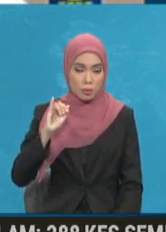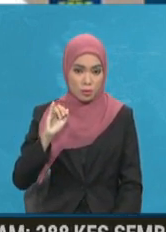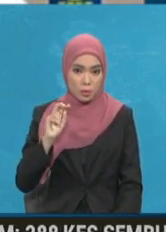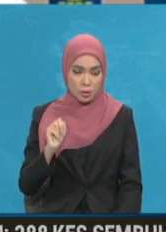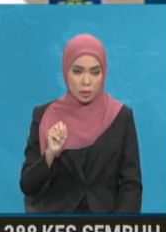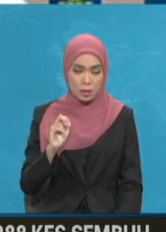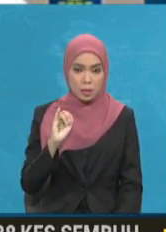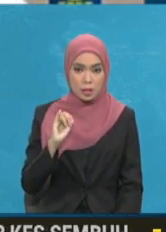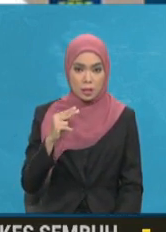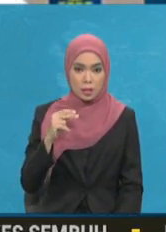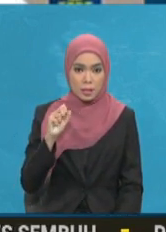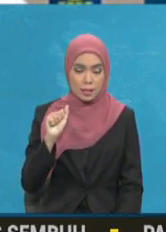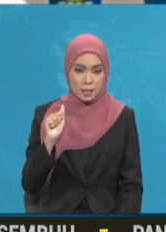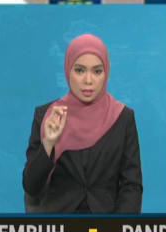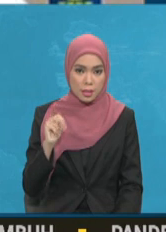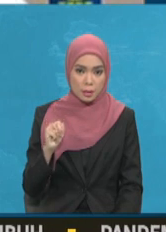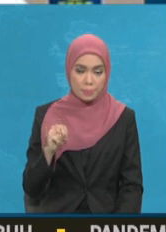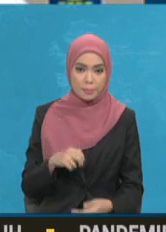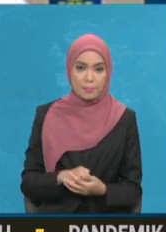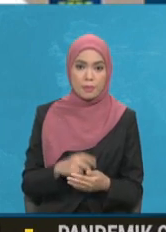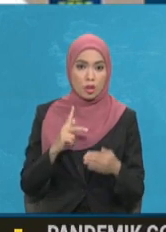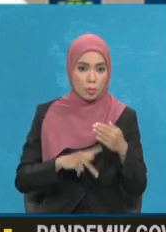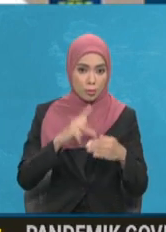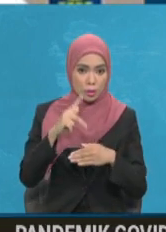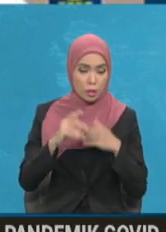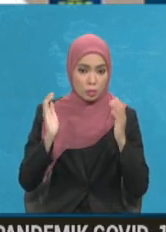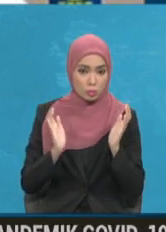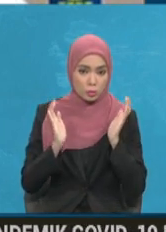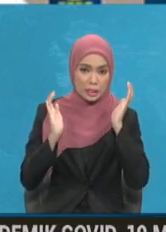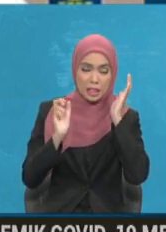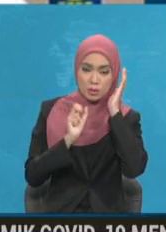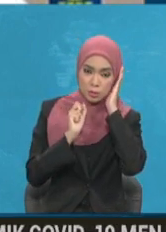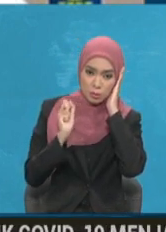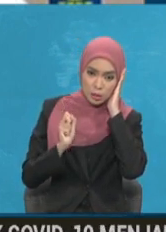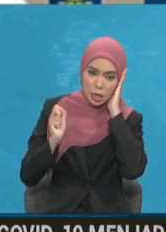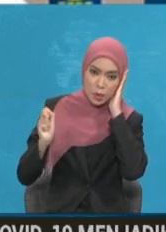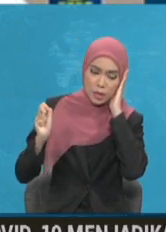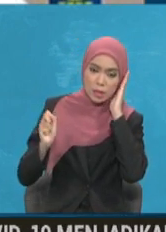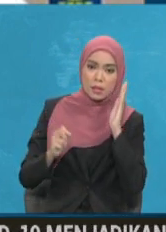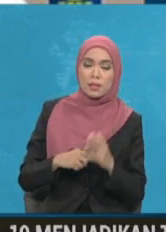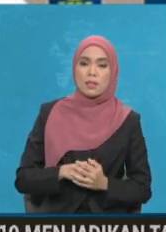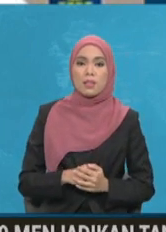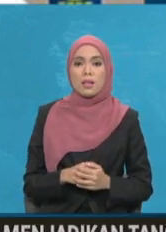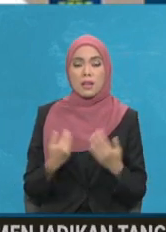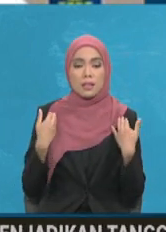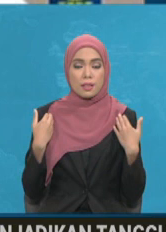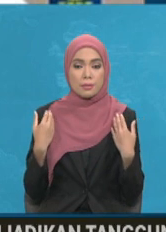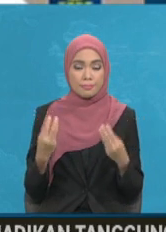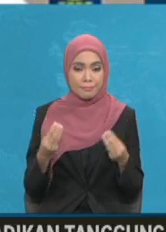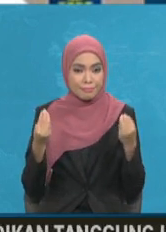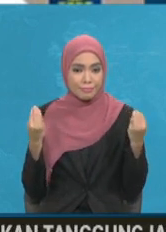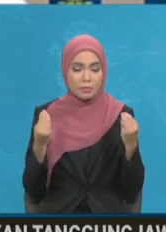molok Datu Sri Paduka Hajjah program Brunei Darussalam bersholawat akan diteruskan lagi dengan majelis